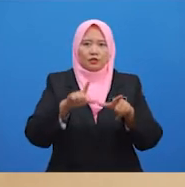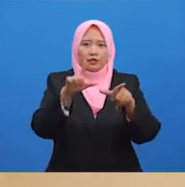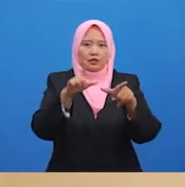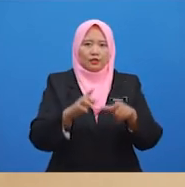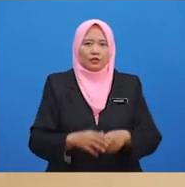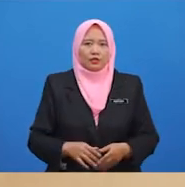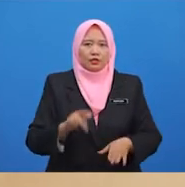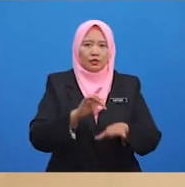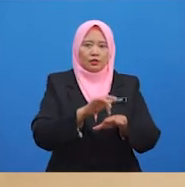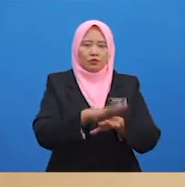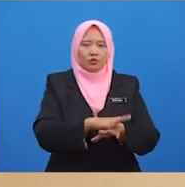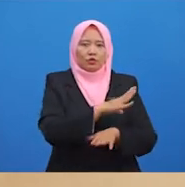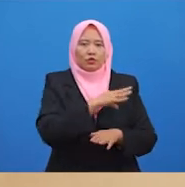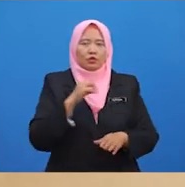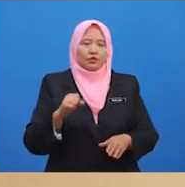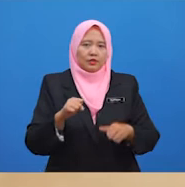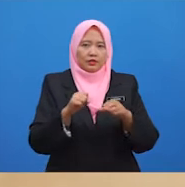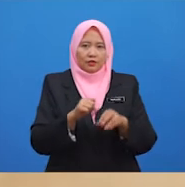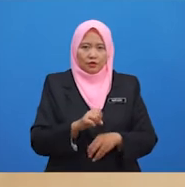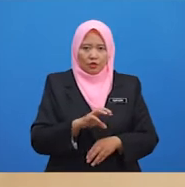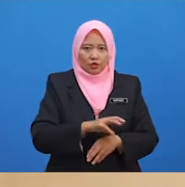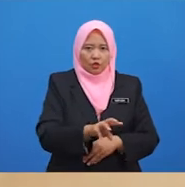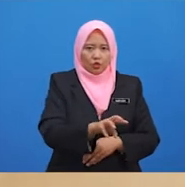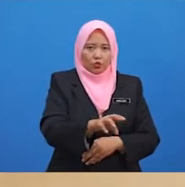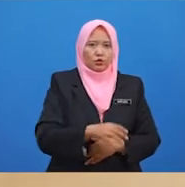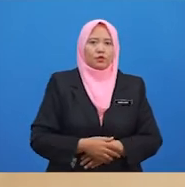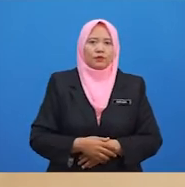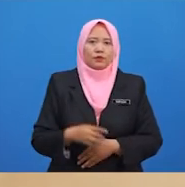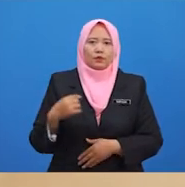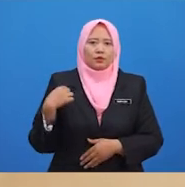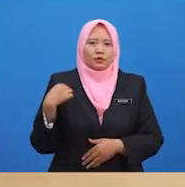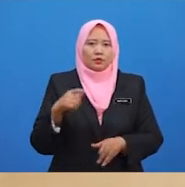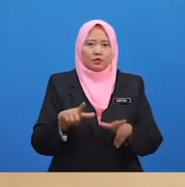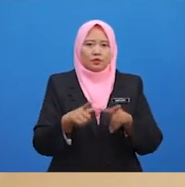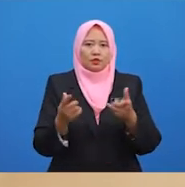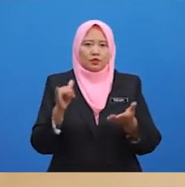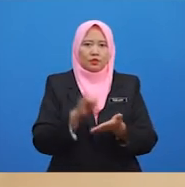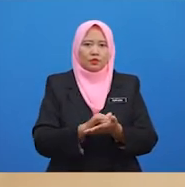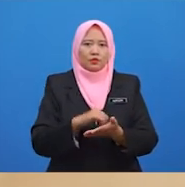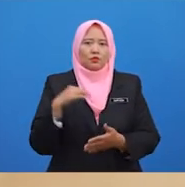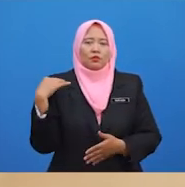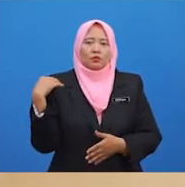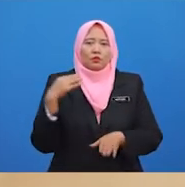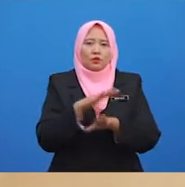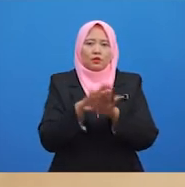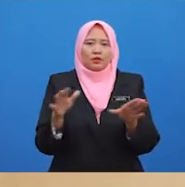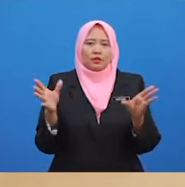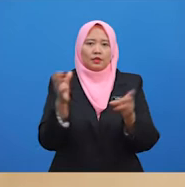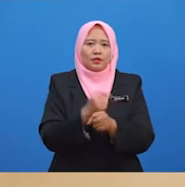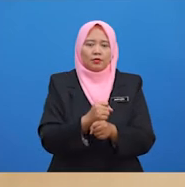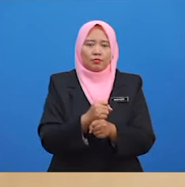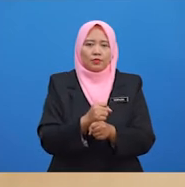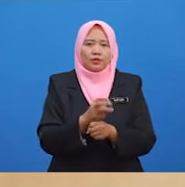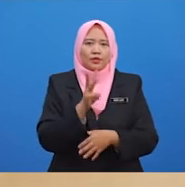tikus. Selain itu, kita tidak dapat menikmati sumber air dan makanan yang bersih kerana